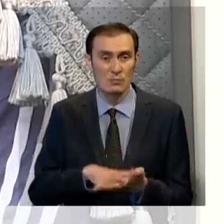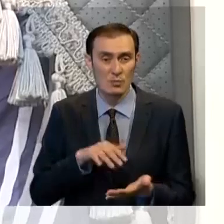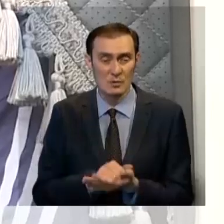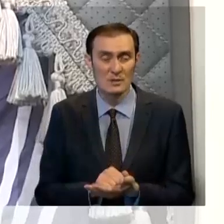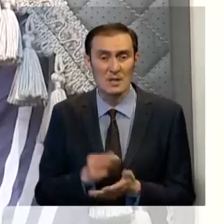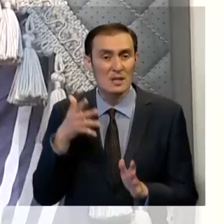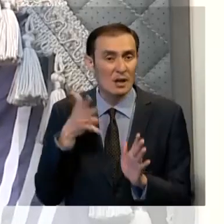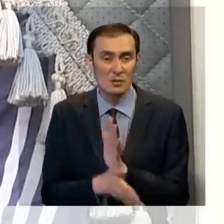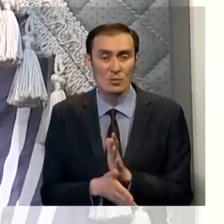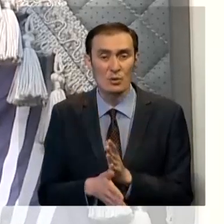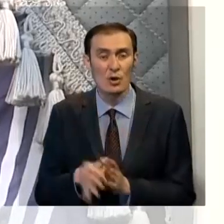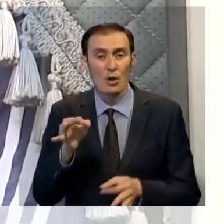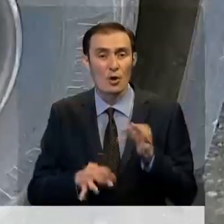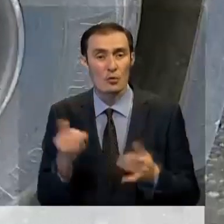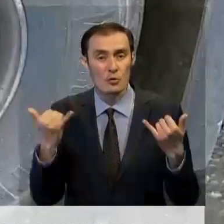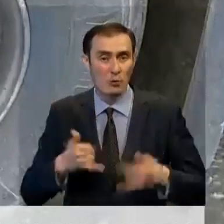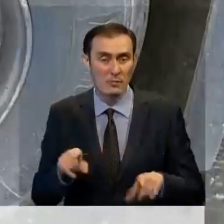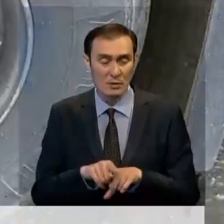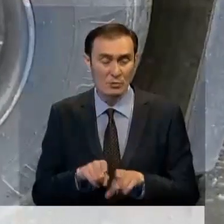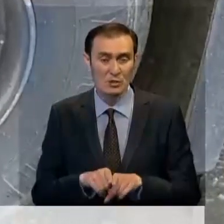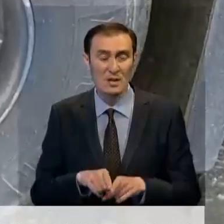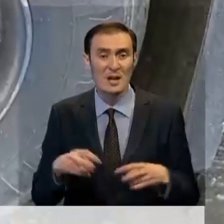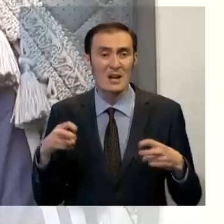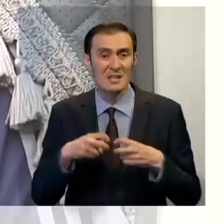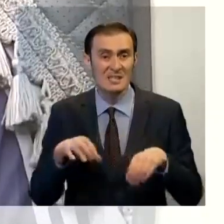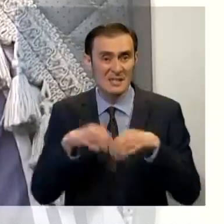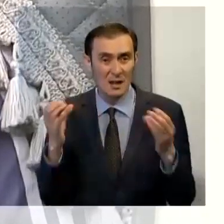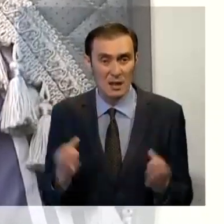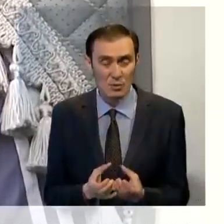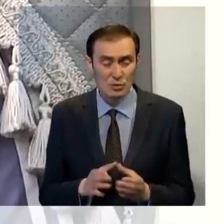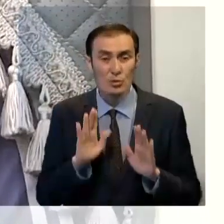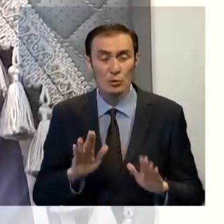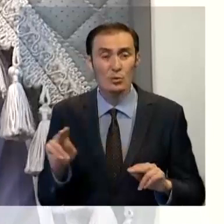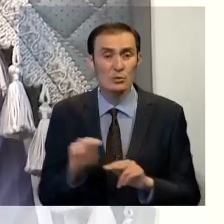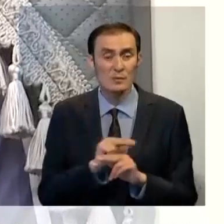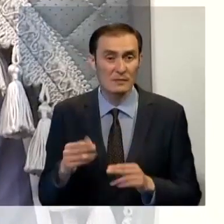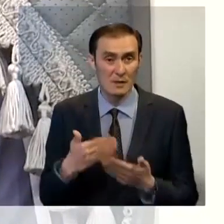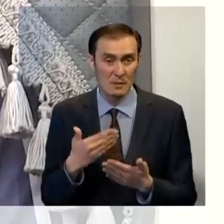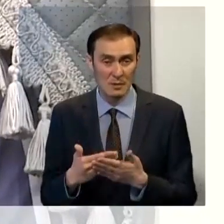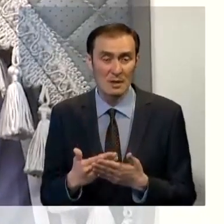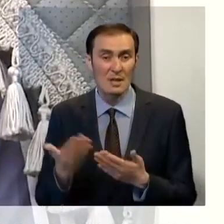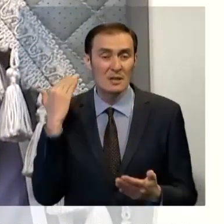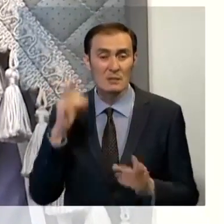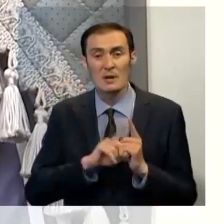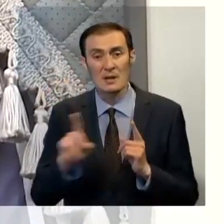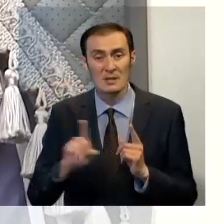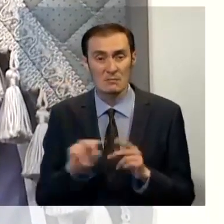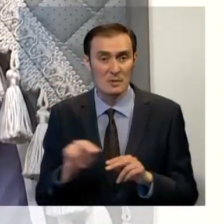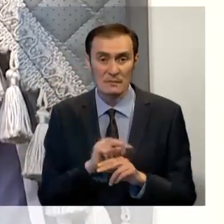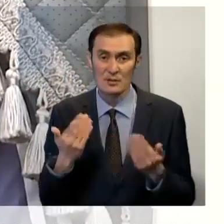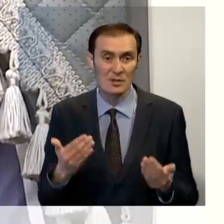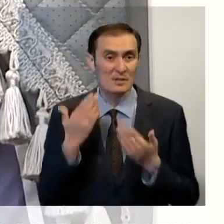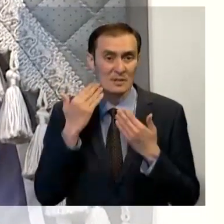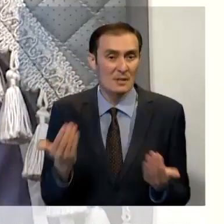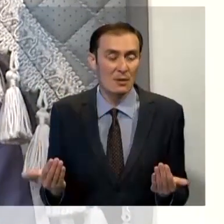расход топлива большой, конечно, из-за этого. Резина вон, только сделаешь, вот тем рейсом баллон делал, сейчас не знаю,